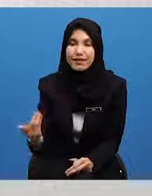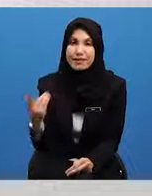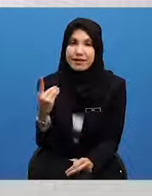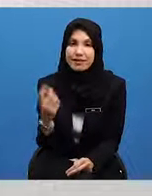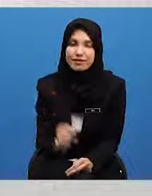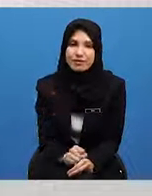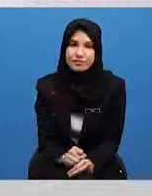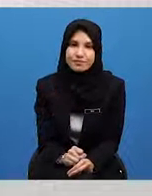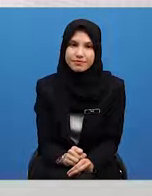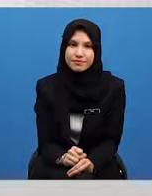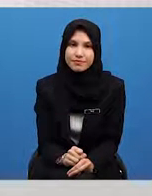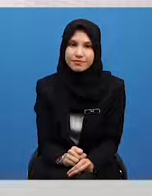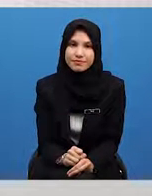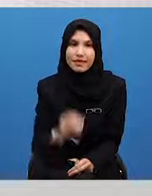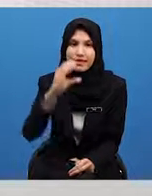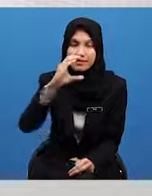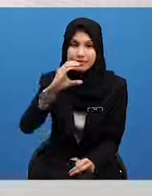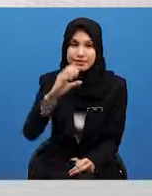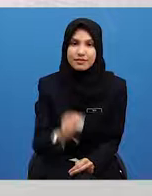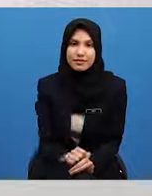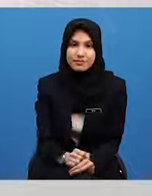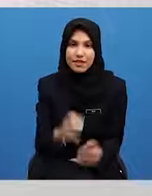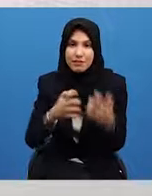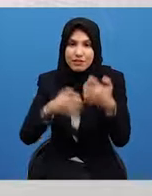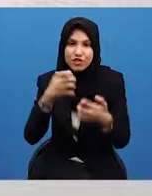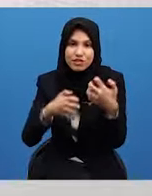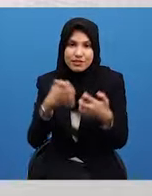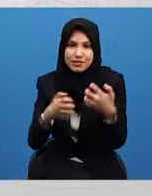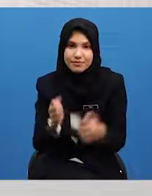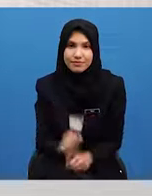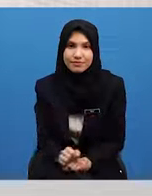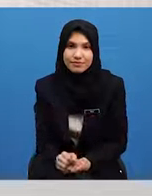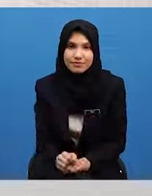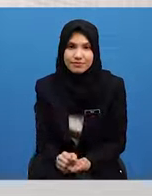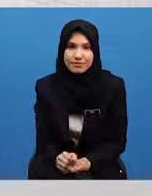Daya. Dan C. Mesin.